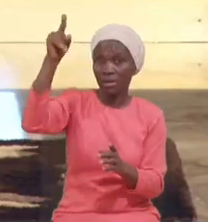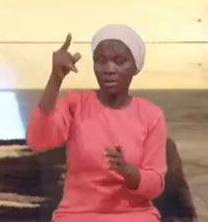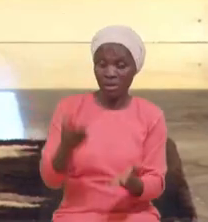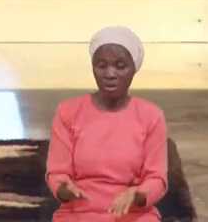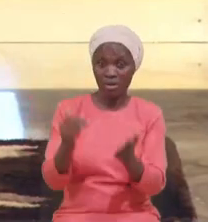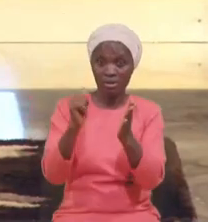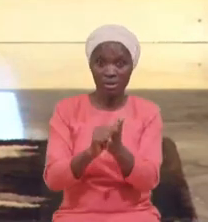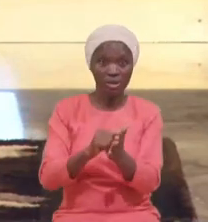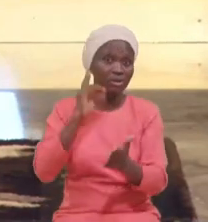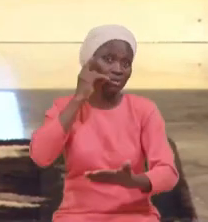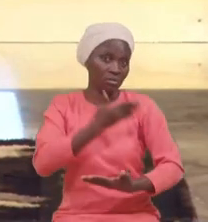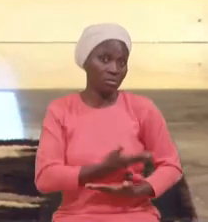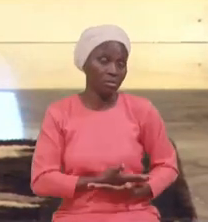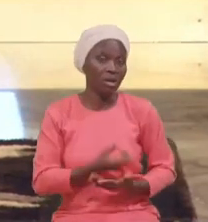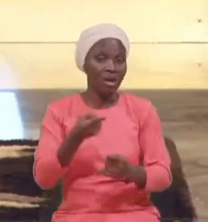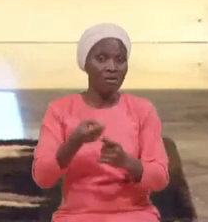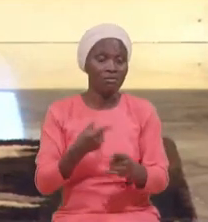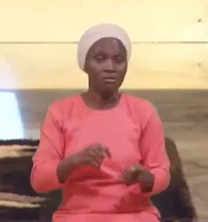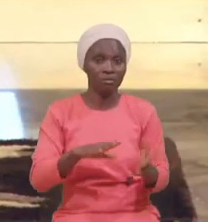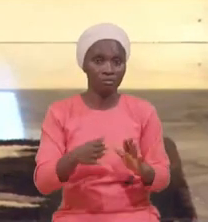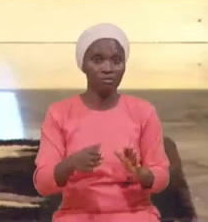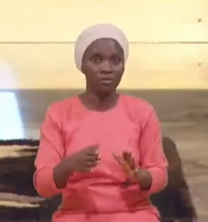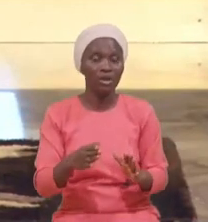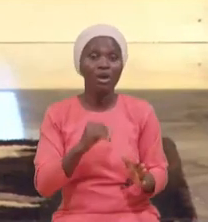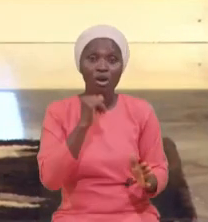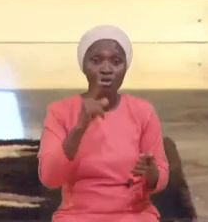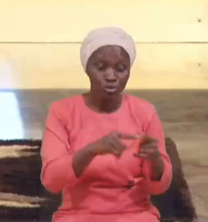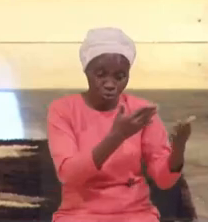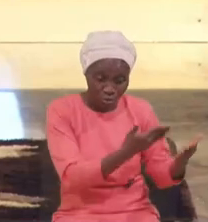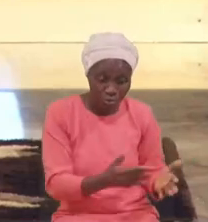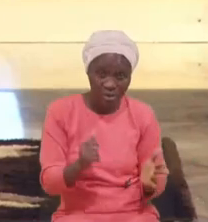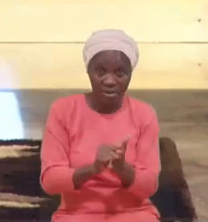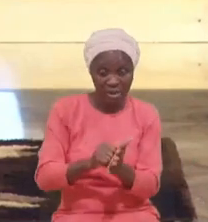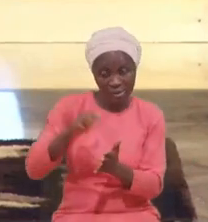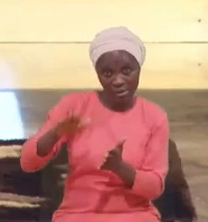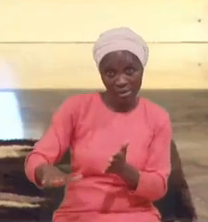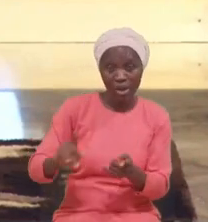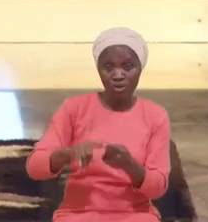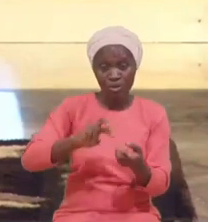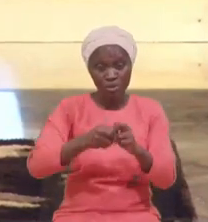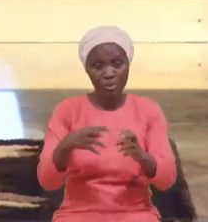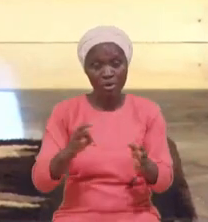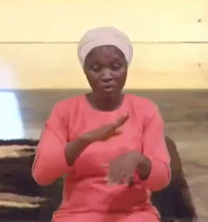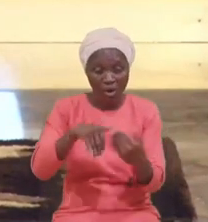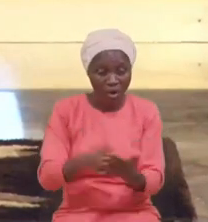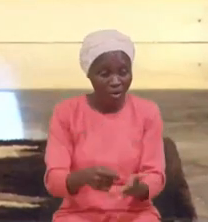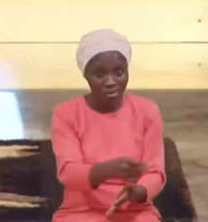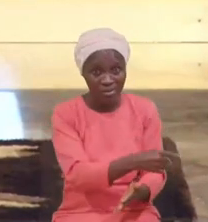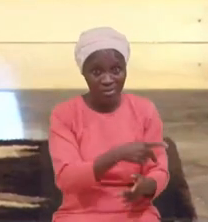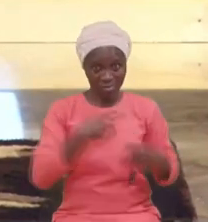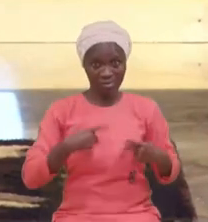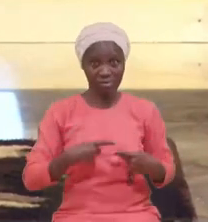la fille de 12 ans de Jairus, c'est une petite fille, une fillette, il ne voulait